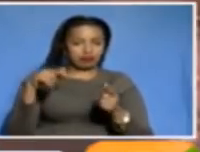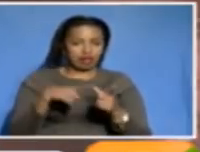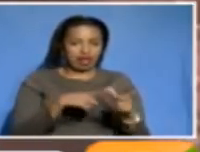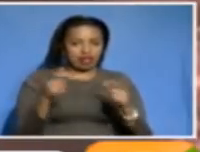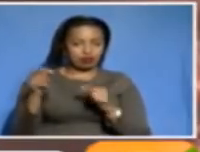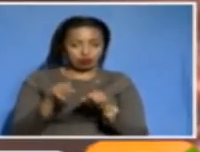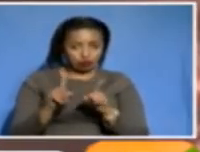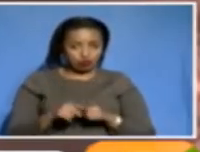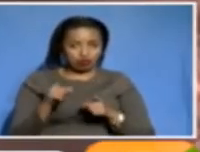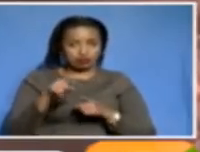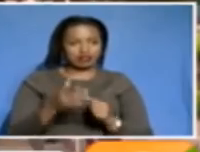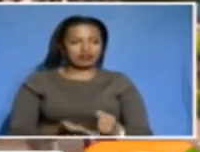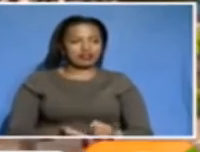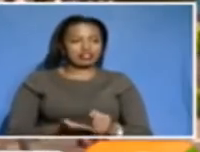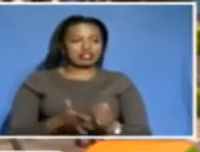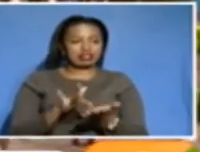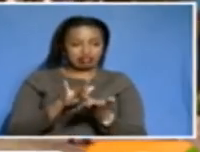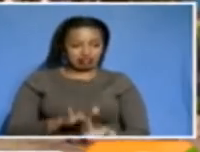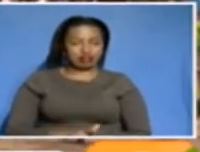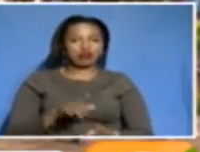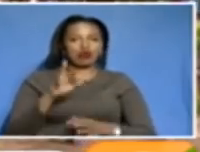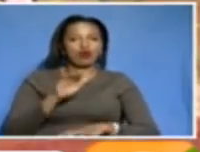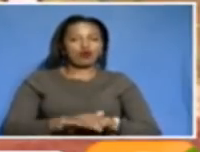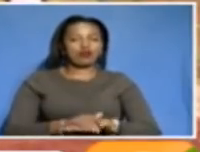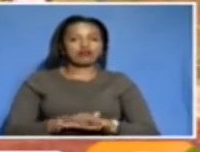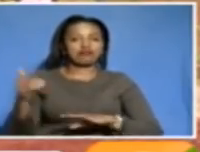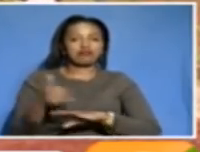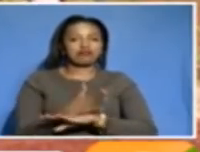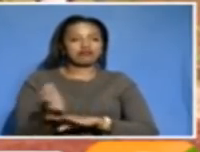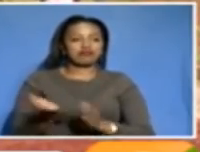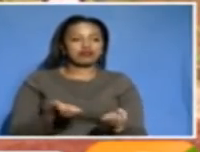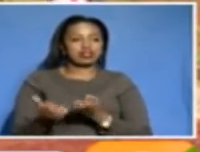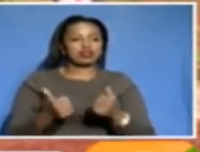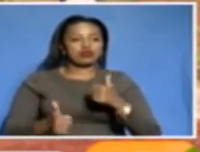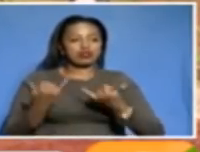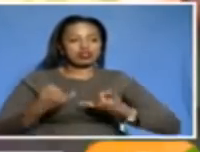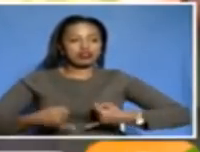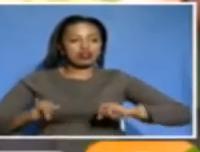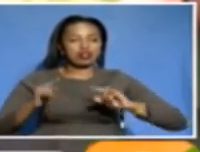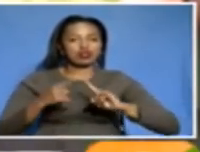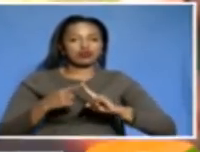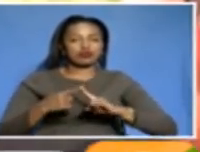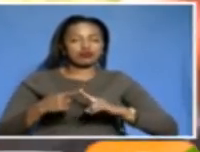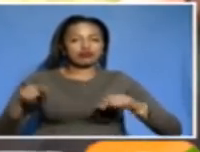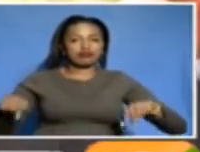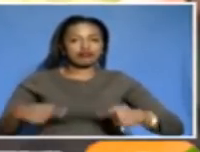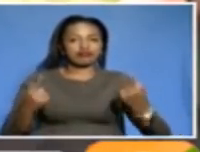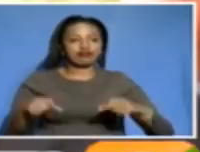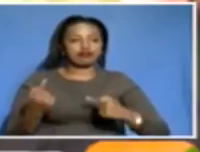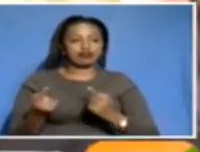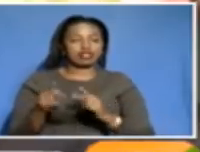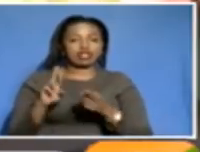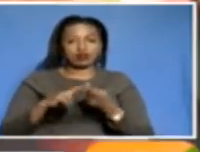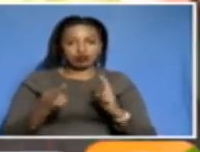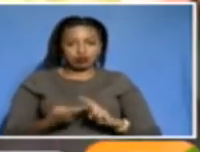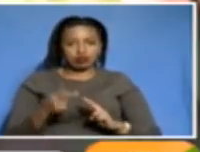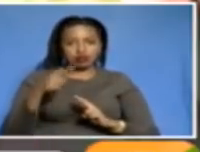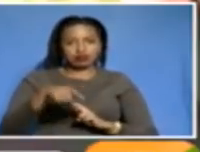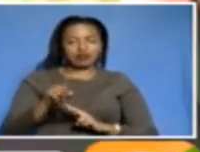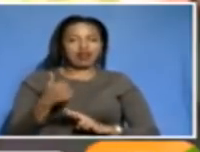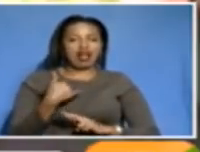wa biashara halali kwa kuimarisha maendeleo katika ukanda huu wa Afrika Mashariki. Wametengeneza ajira